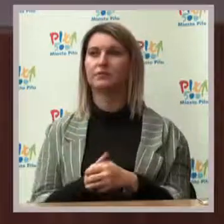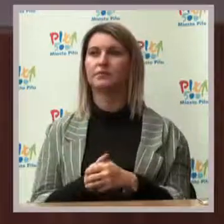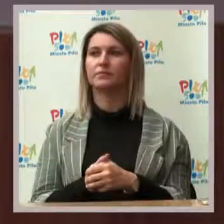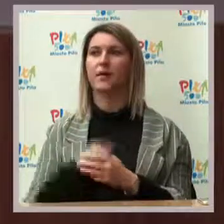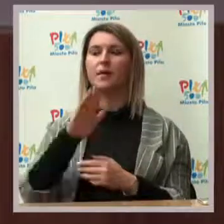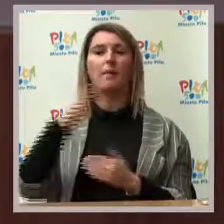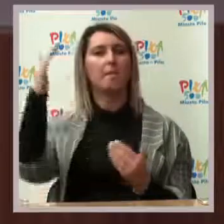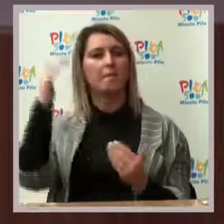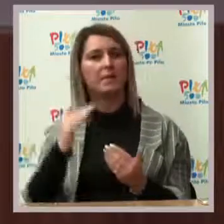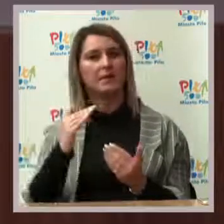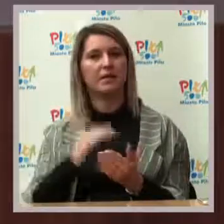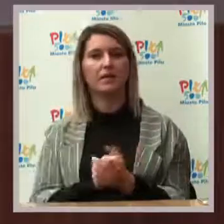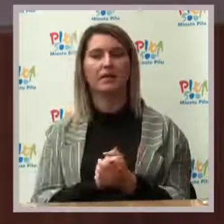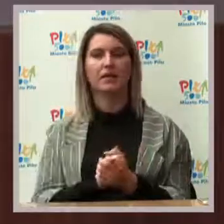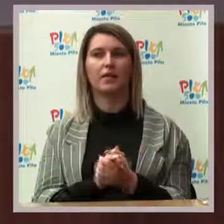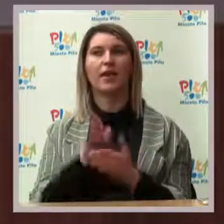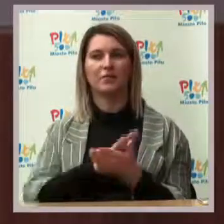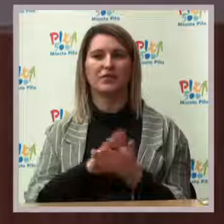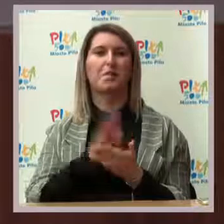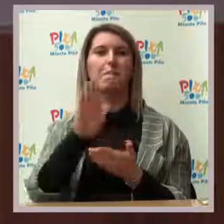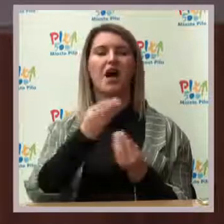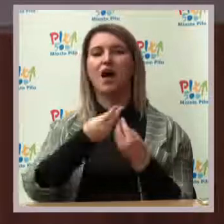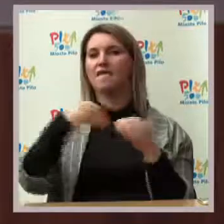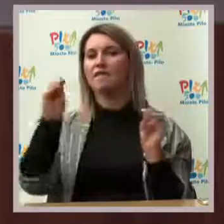wezwań ma co niemiara i